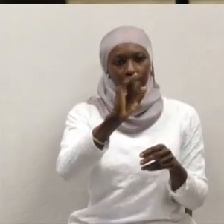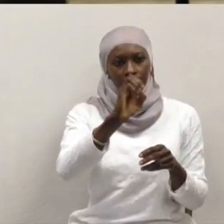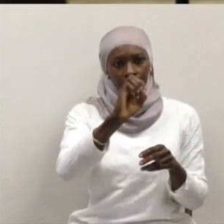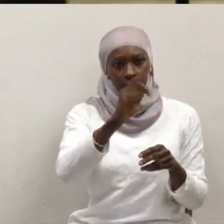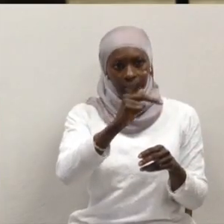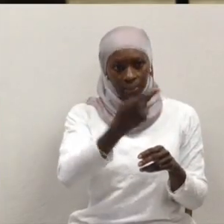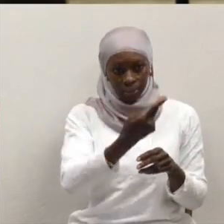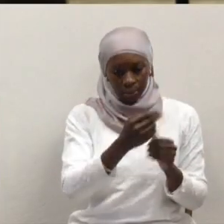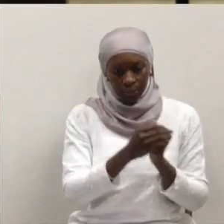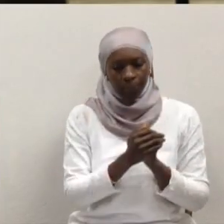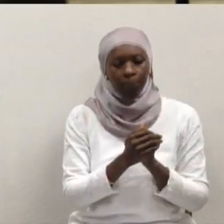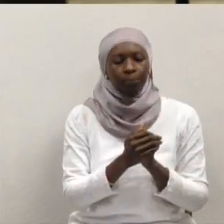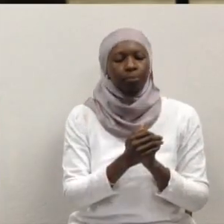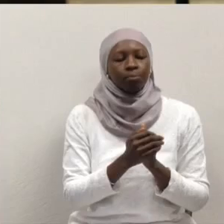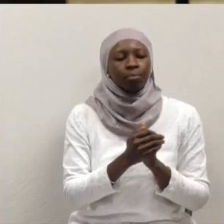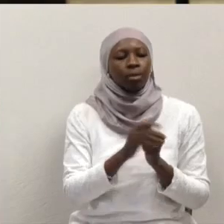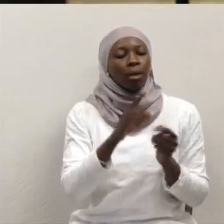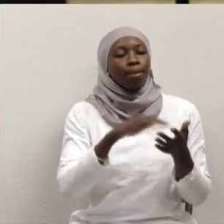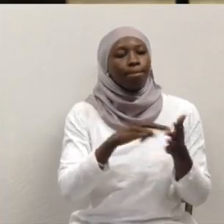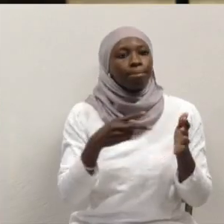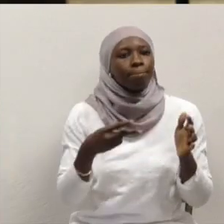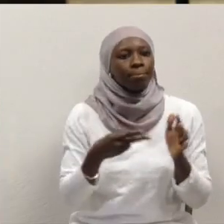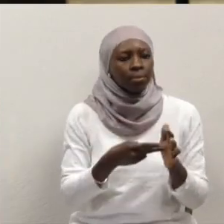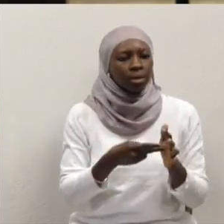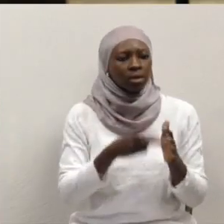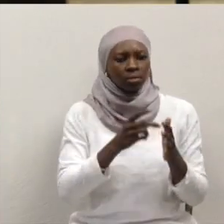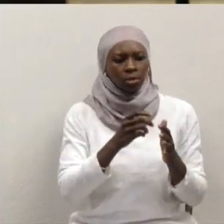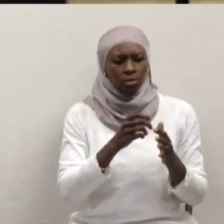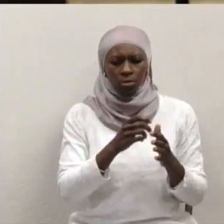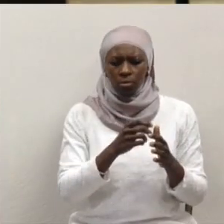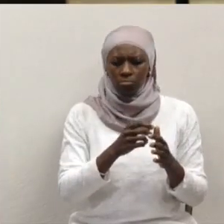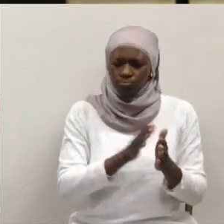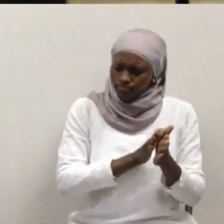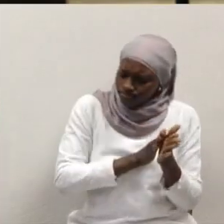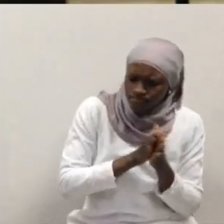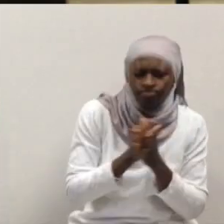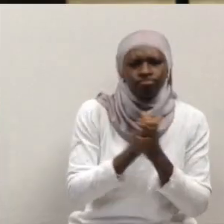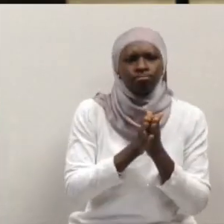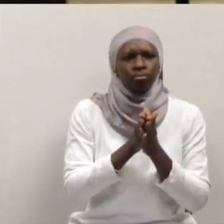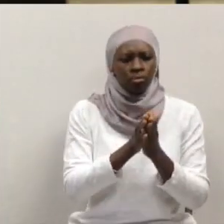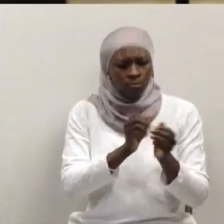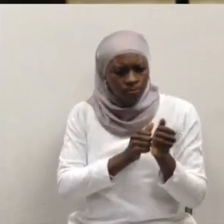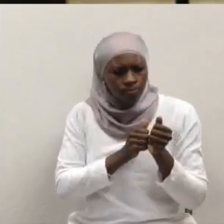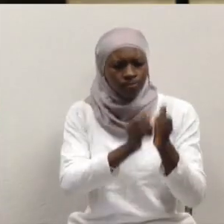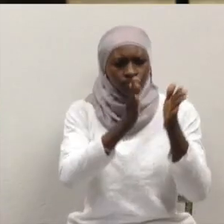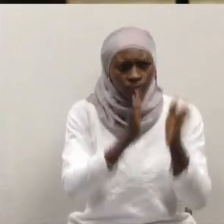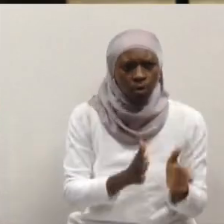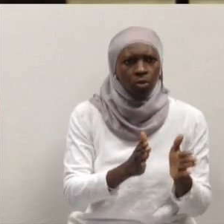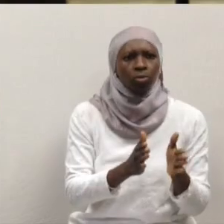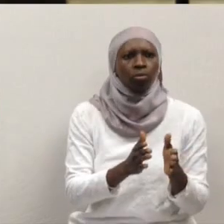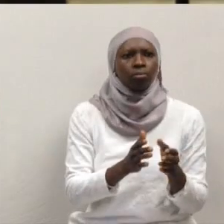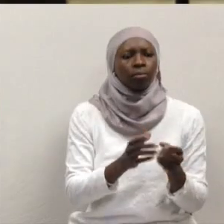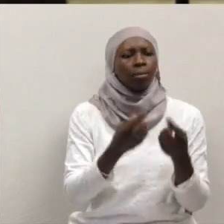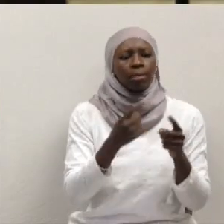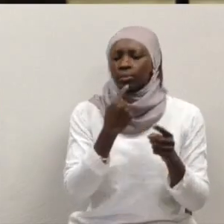obedient follower of Allah and follower of the Prophet ﷺ, he told him, Umar, follow his